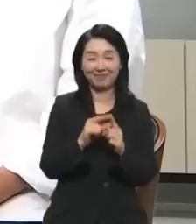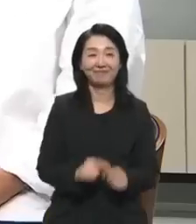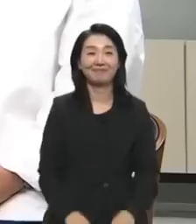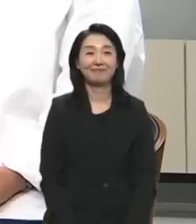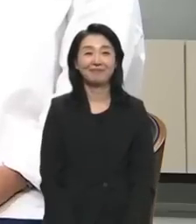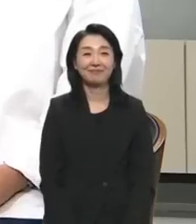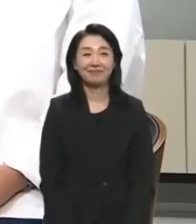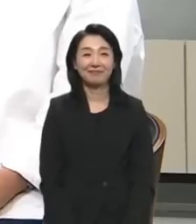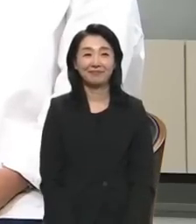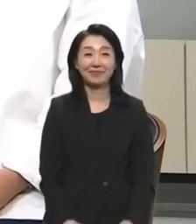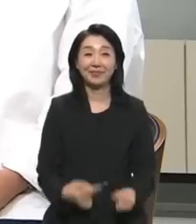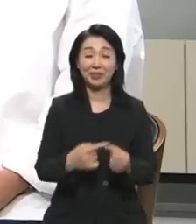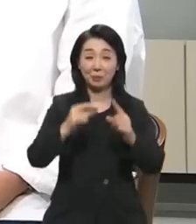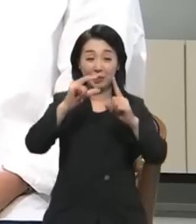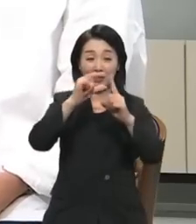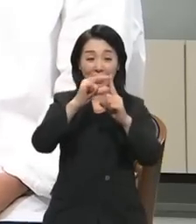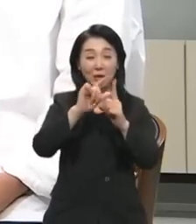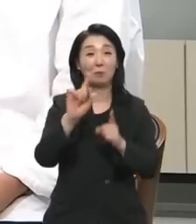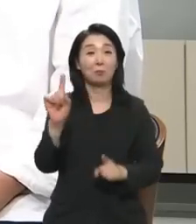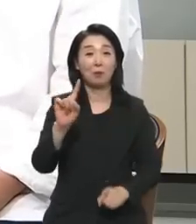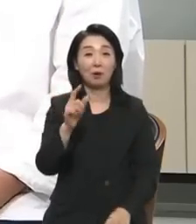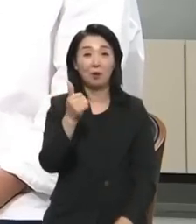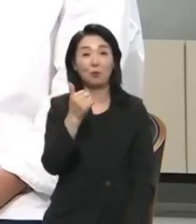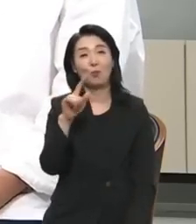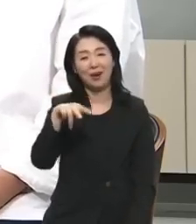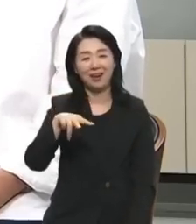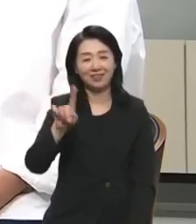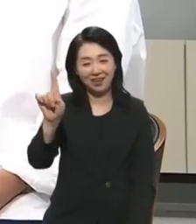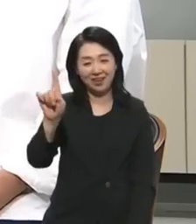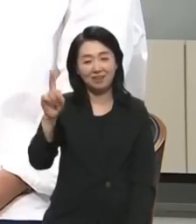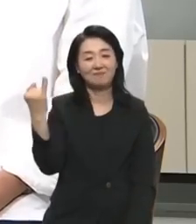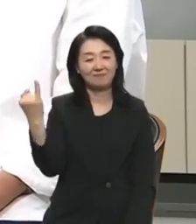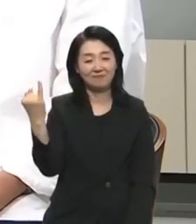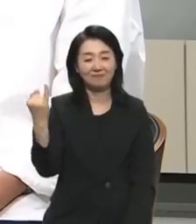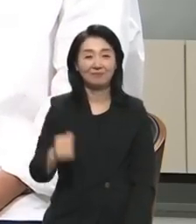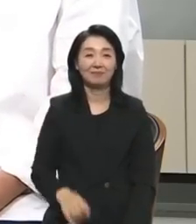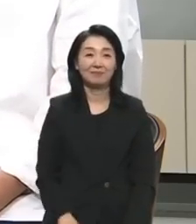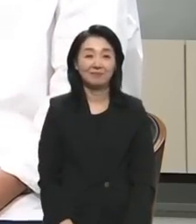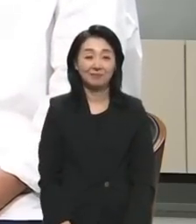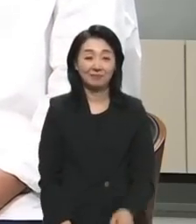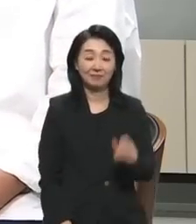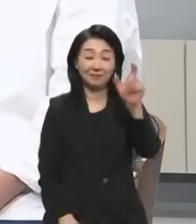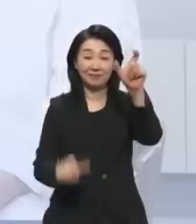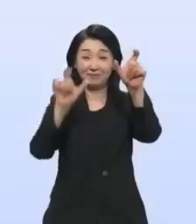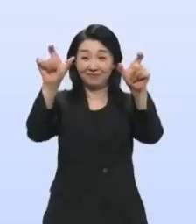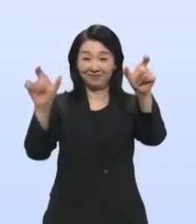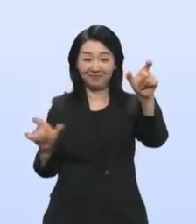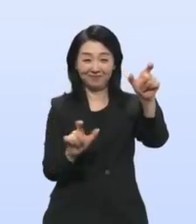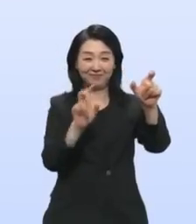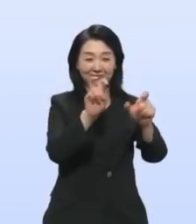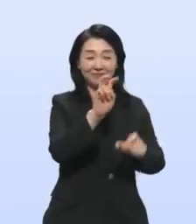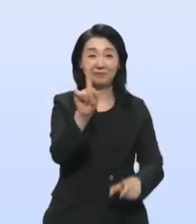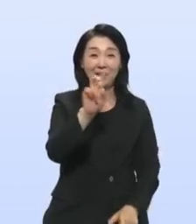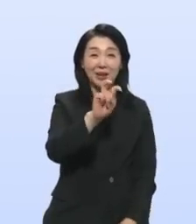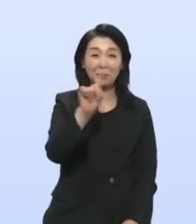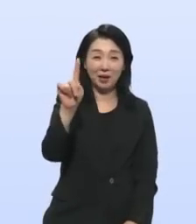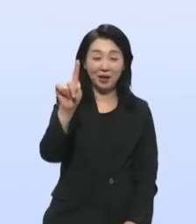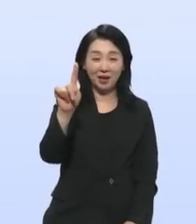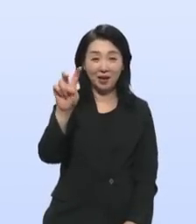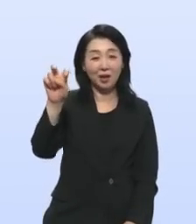자 오늘의 첫 번째 키워드네 화사합니다 아 화사 연관어 보면은 마마무 흠뻑쇼 축제